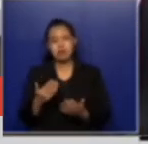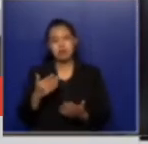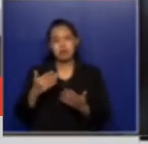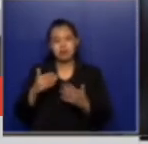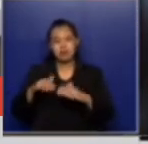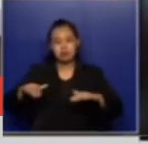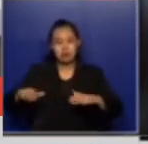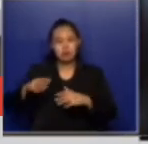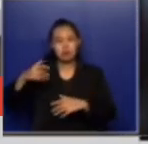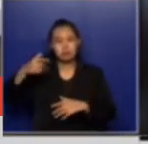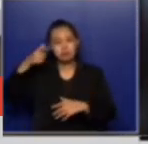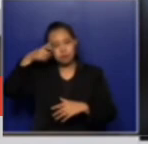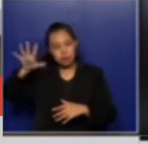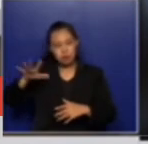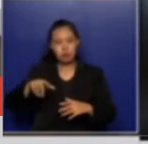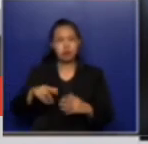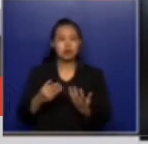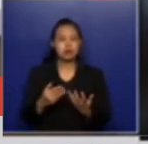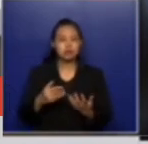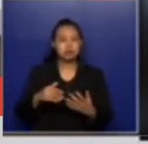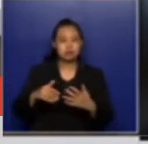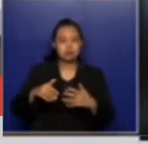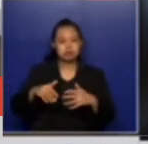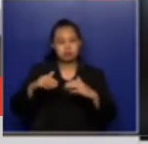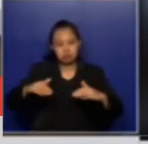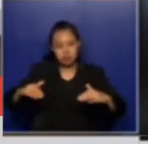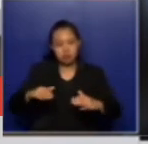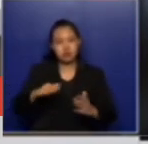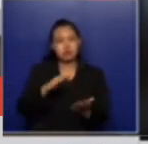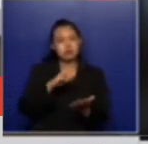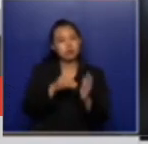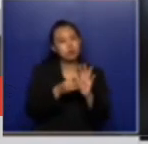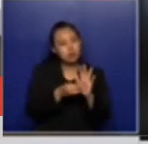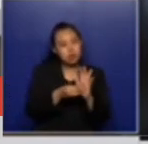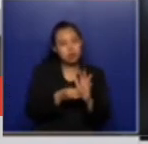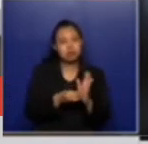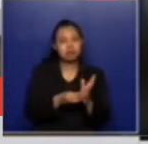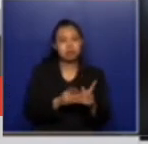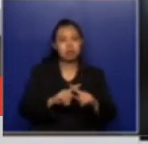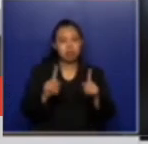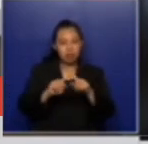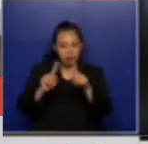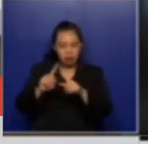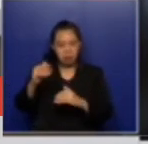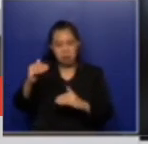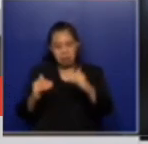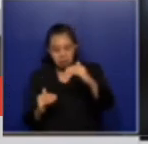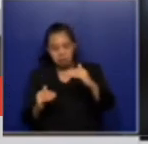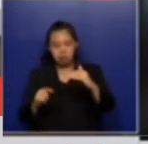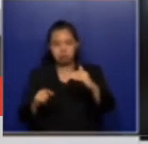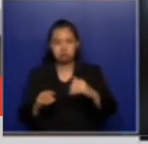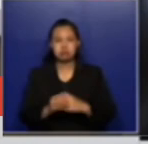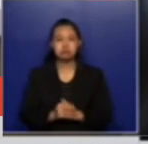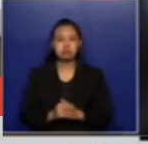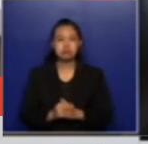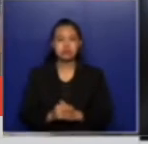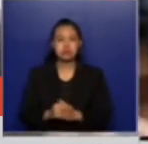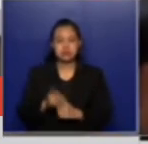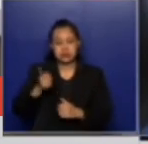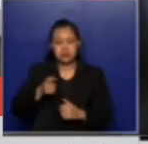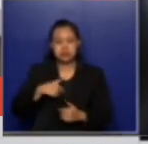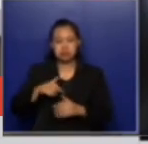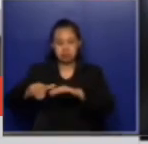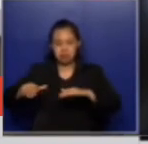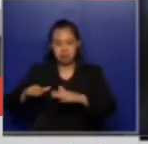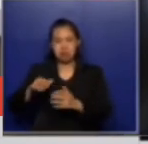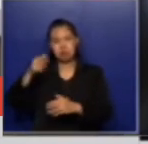กับเด็กในป่าคอนกรีตนั้นยังมีความห่างกันเยอะที่กิ่งช้างเผือกเนี่ยที่อยู่ในป่าเยอะแยะที่จะมีโอกา